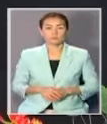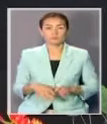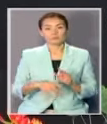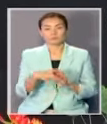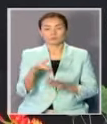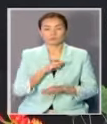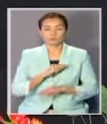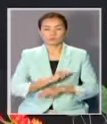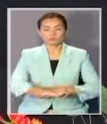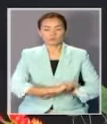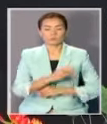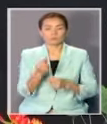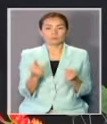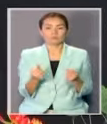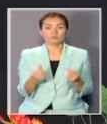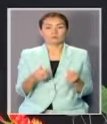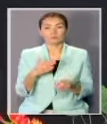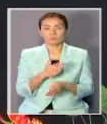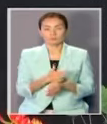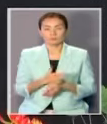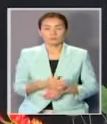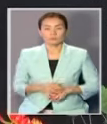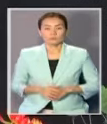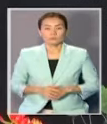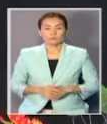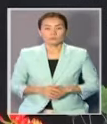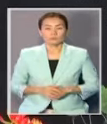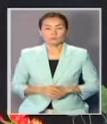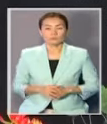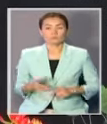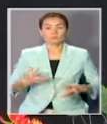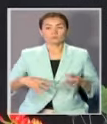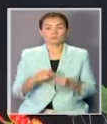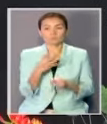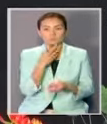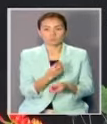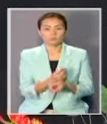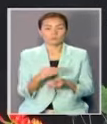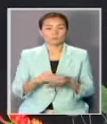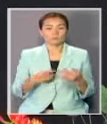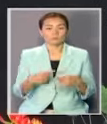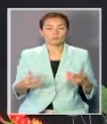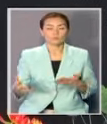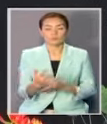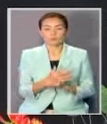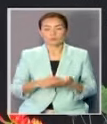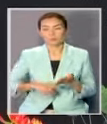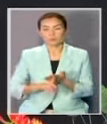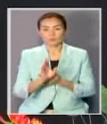анықталды, биылғы жылға қаражаты бар. Сол қаражатқа жаңағы барлық өздерінің материалдарын тағы басқаларын жинақтай